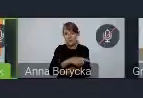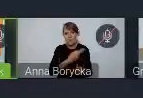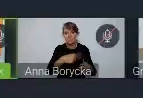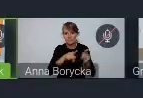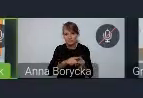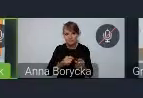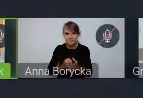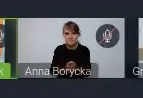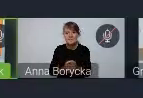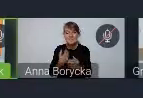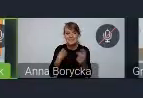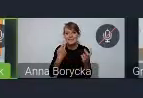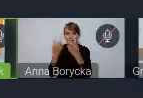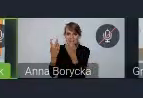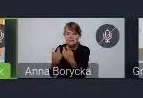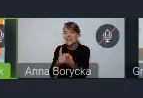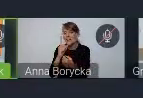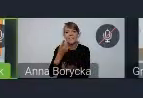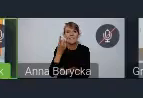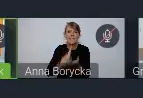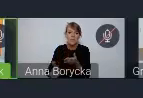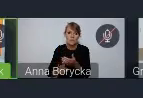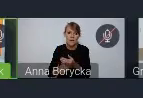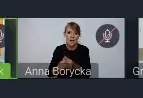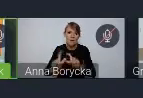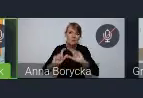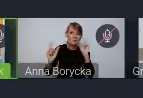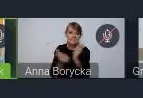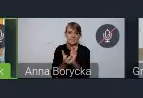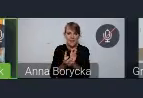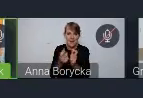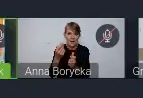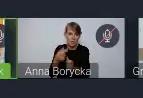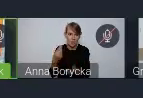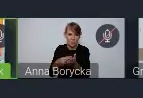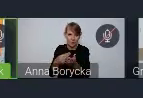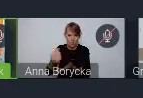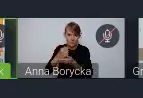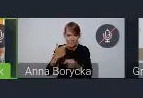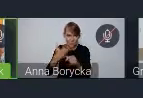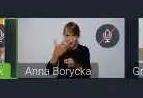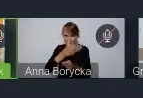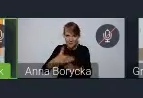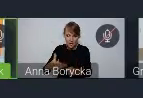to nie udało nam się uzbierać całych 25 milionów.